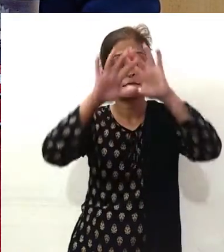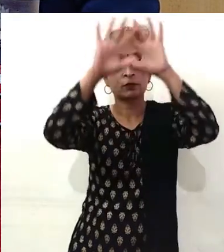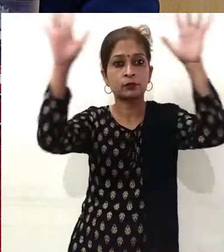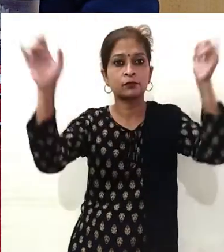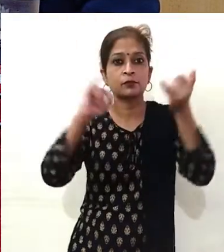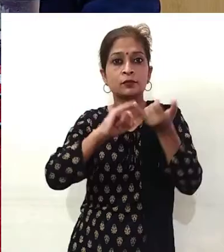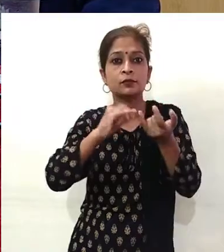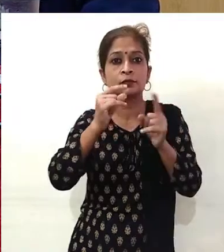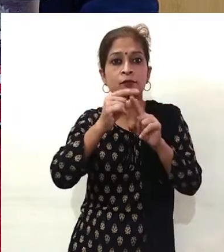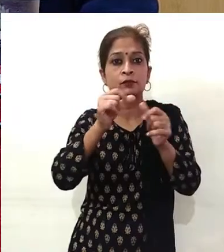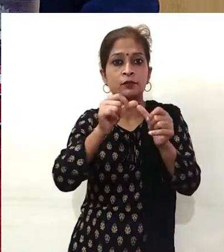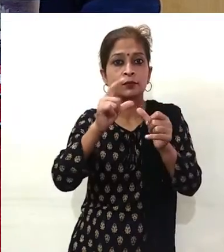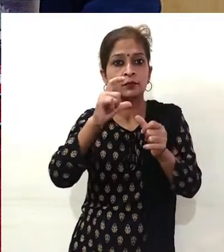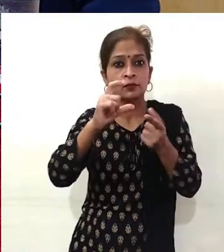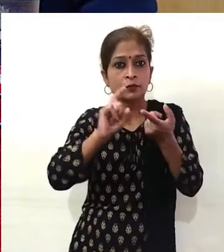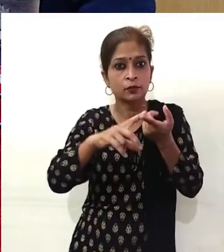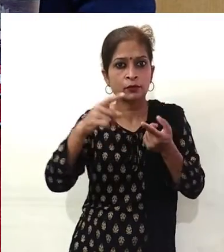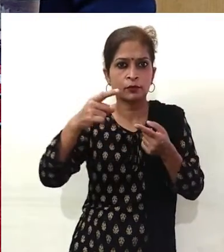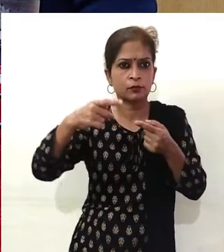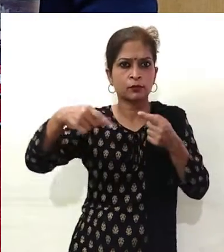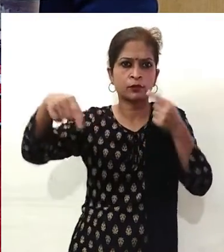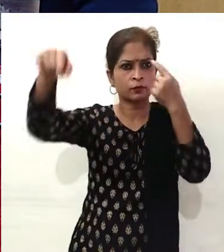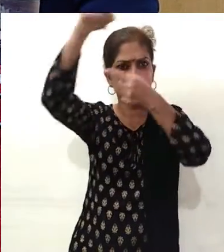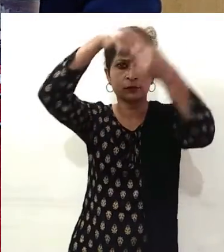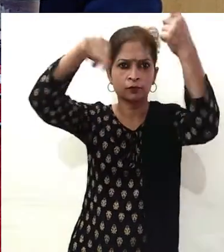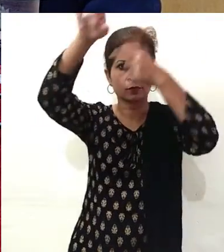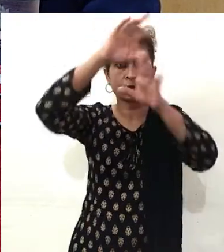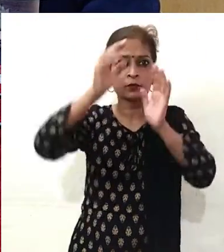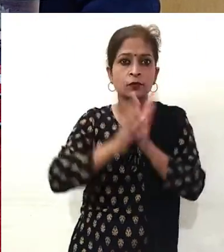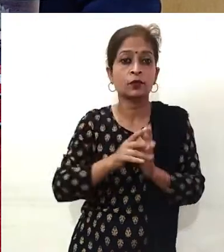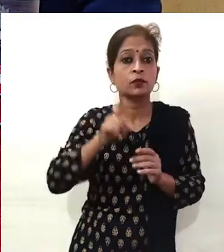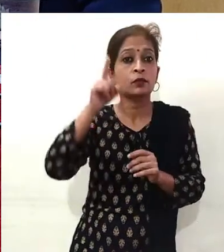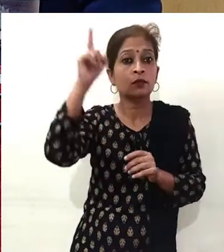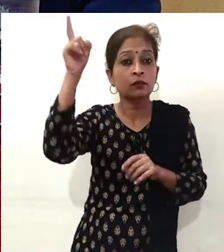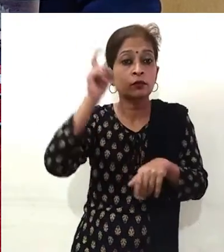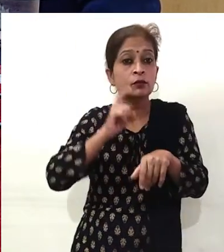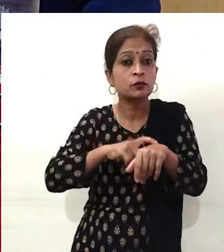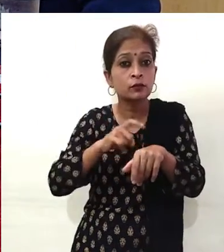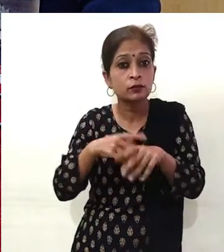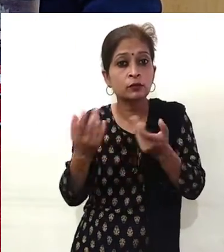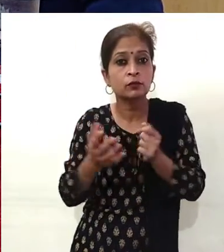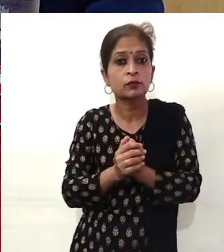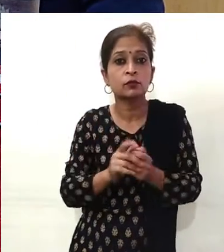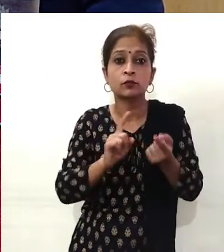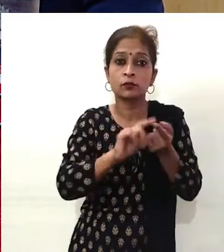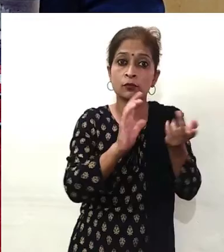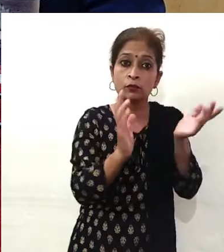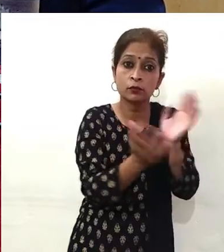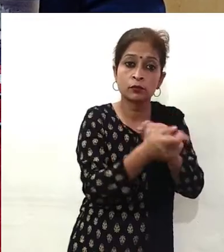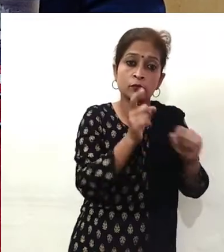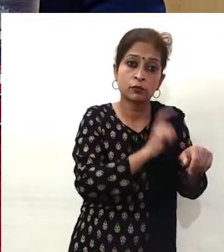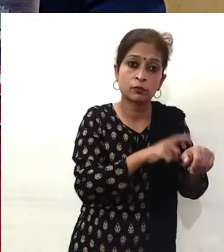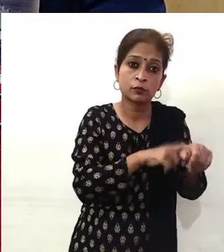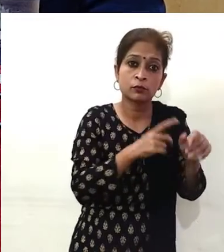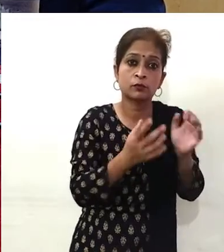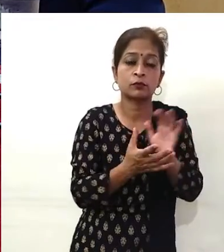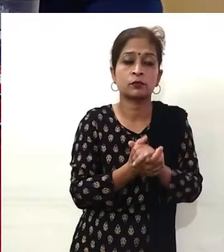हम स्पेस में मूव आउट कर रहे हैं तो वहां का जो समय होता है वो पृथ्वी के